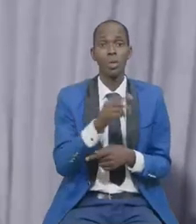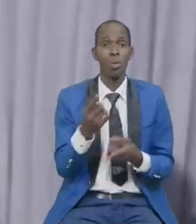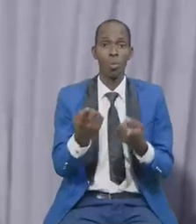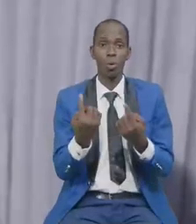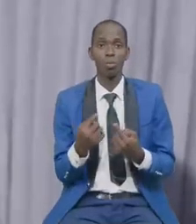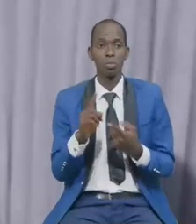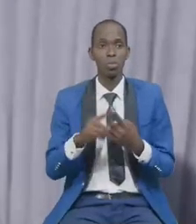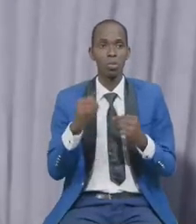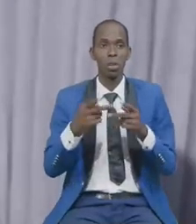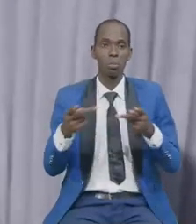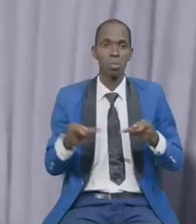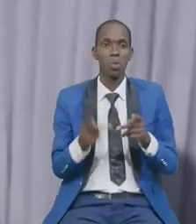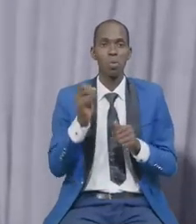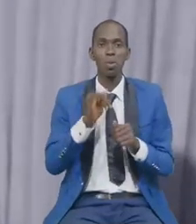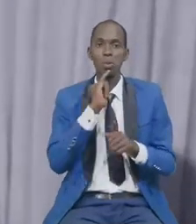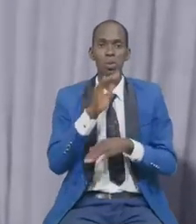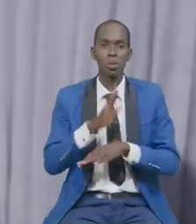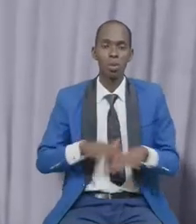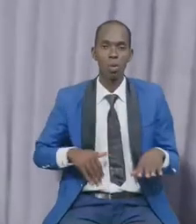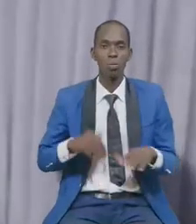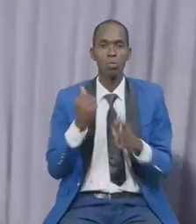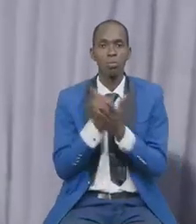Lorsqu'ils furent arrivés au lieu appelé Crâne,